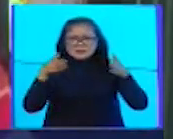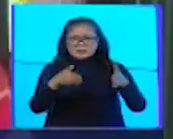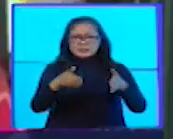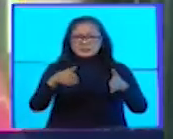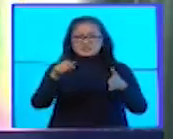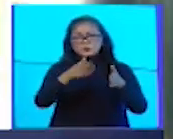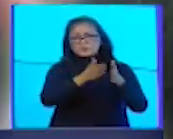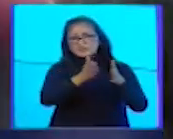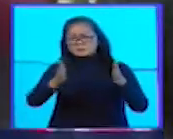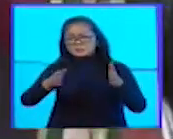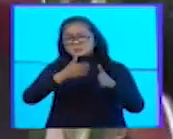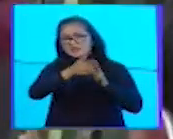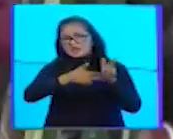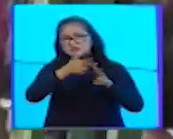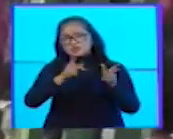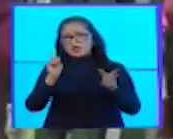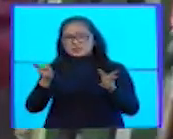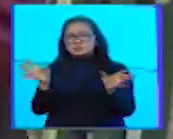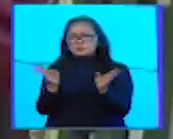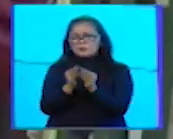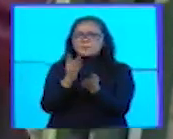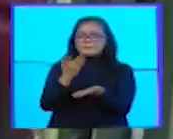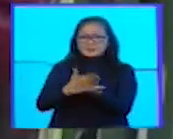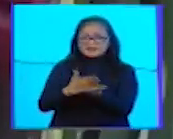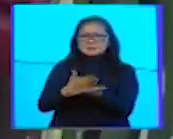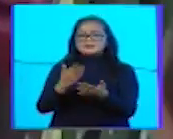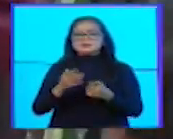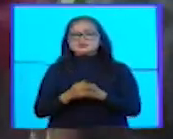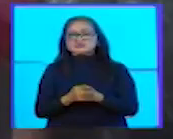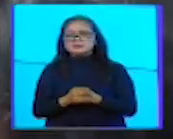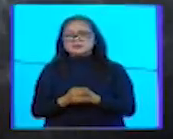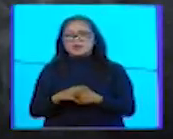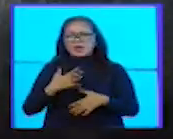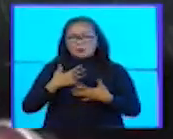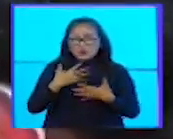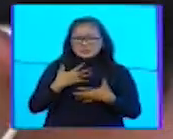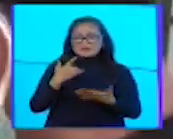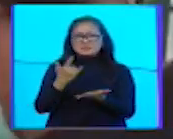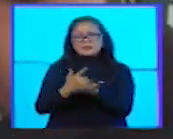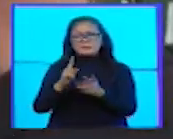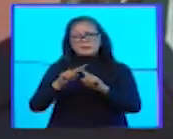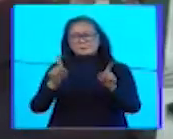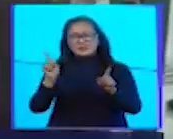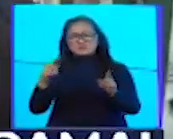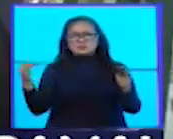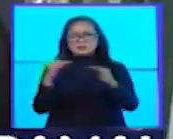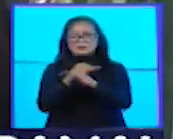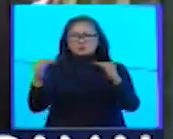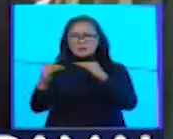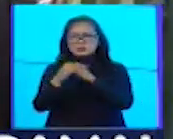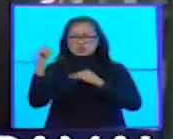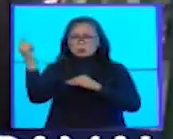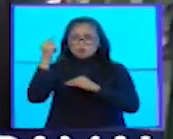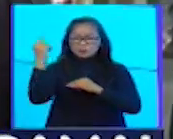dijatah per stasiun. Meski khawatir, penumpang terpaksa menggunakan transportasi umum karena hendak bekerja untuk mencari